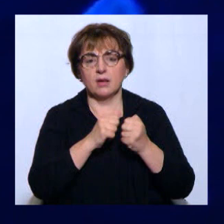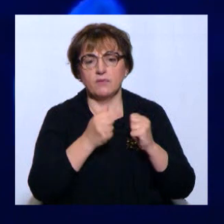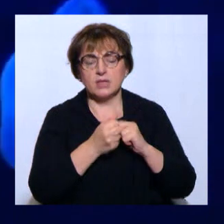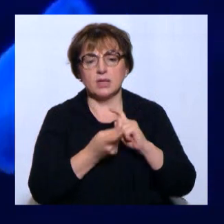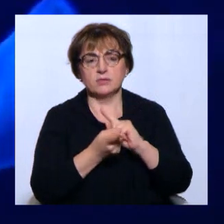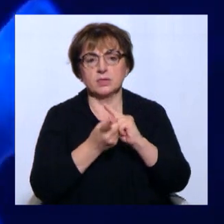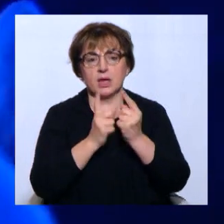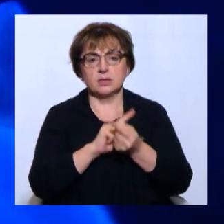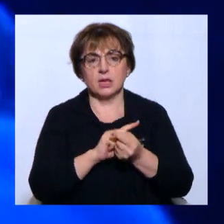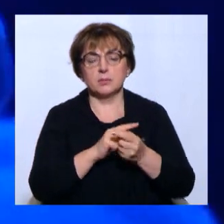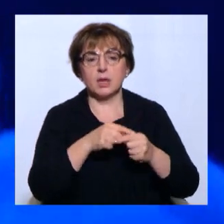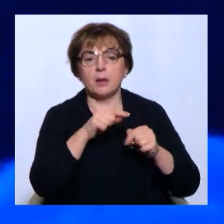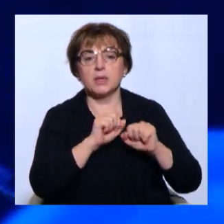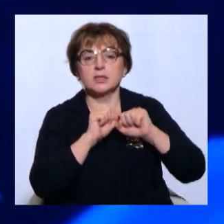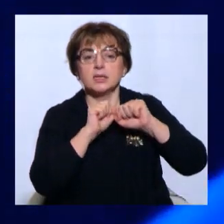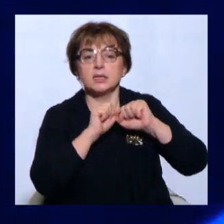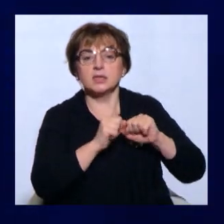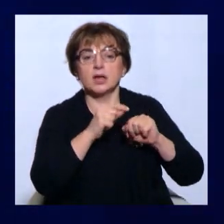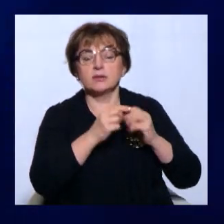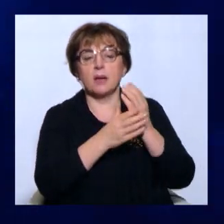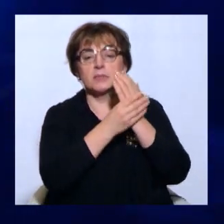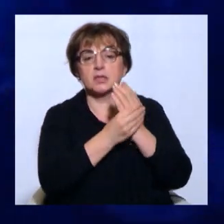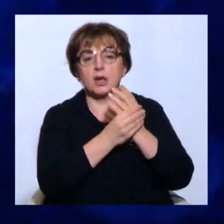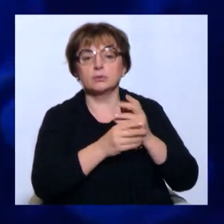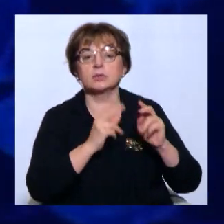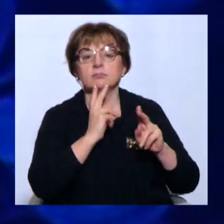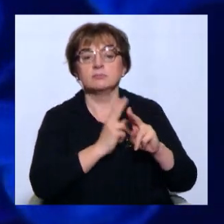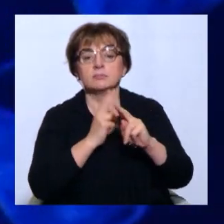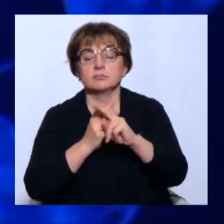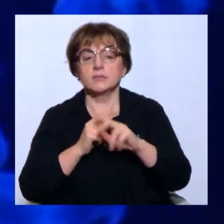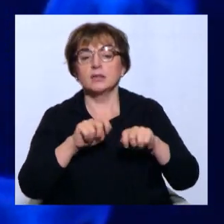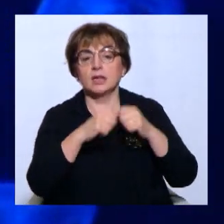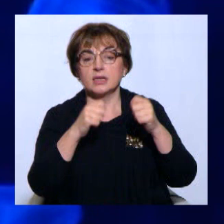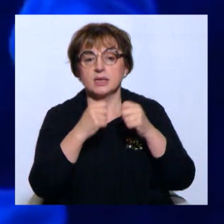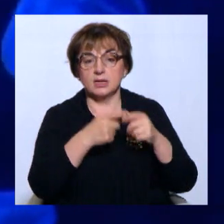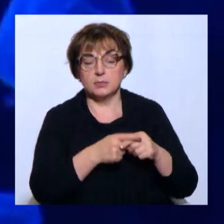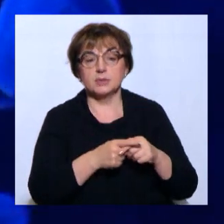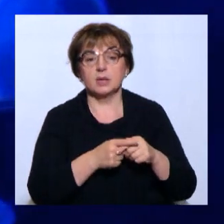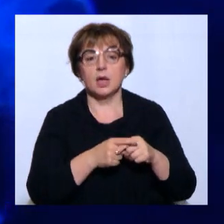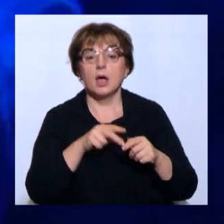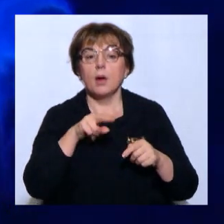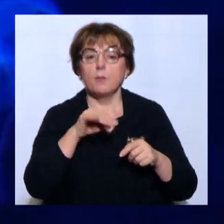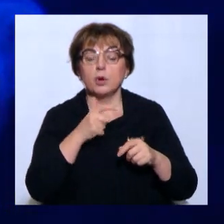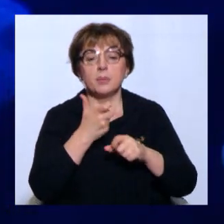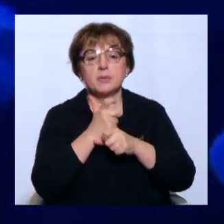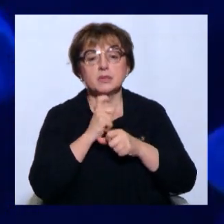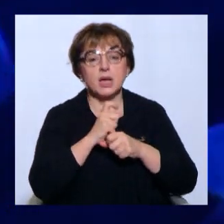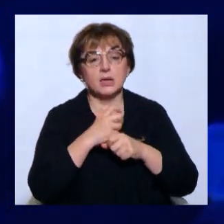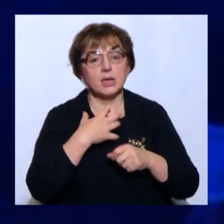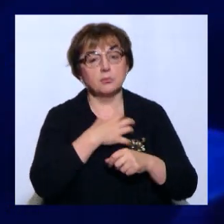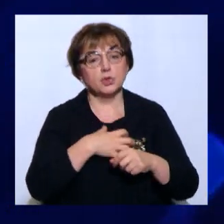მსგავსი და ქოლგის შეკუმშვითა და საცეცების მოძრაობით ხდება